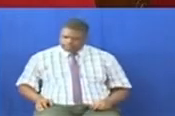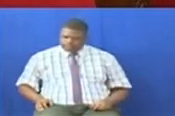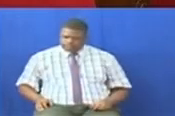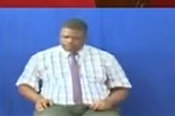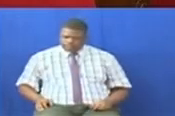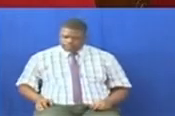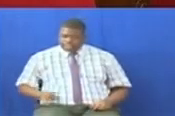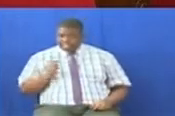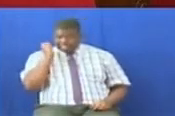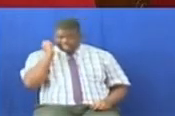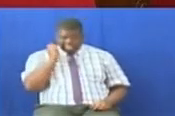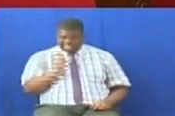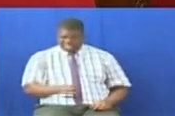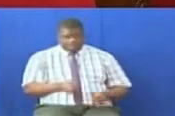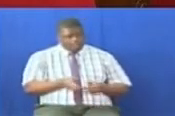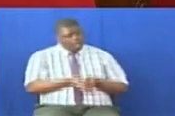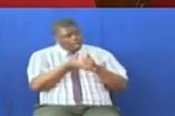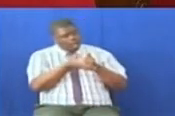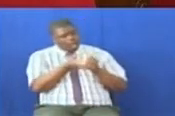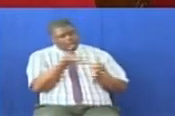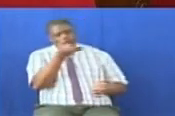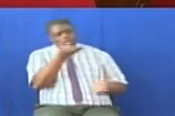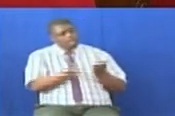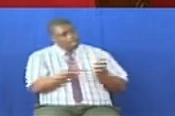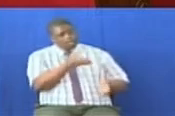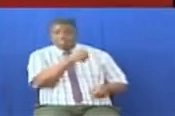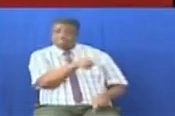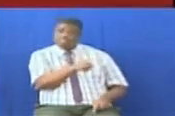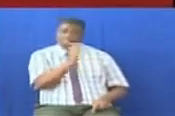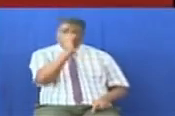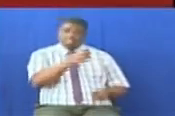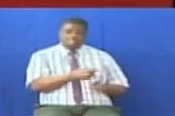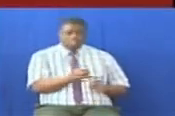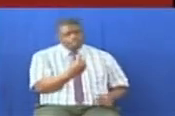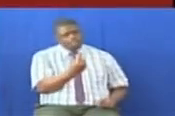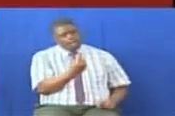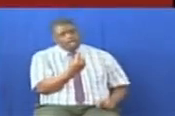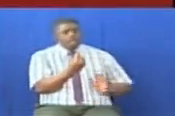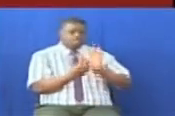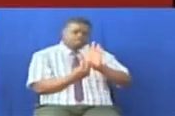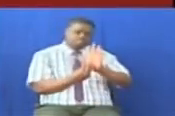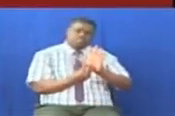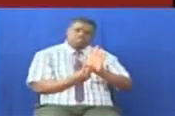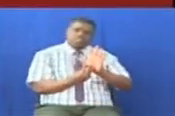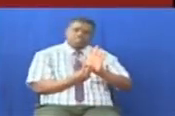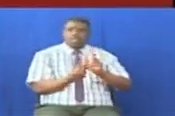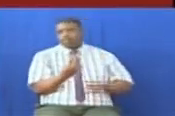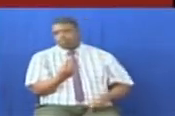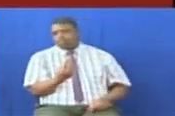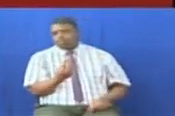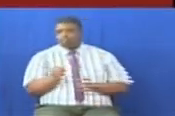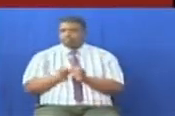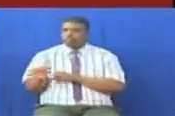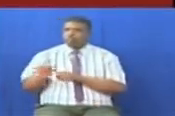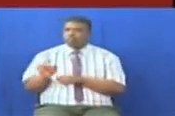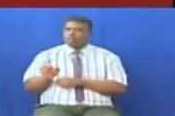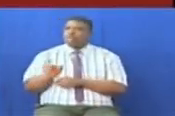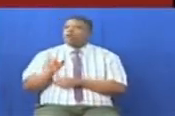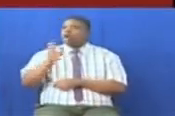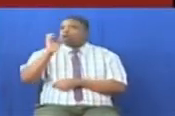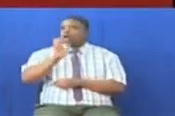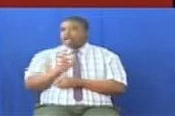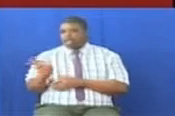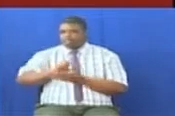Mheshimiwa Spika, kiasi hiki ni sawa na 31% iliyotengwa kutumika katika almashauri zote